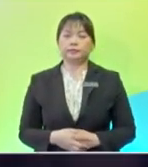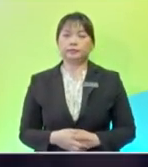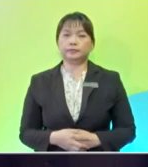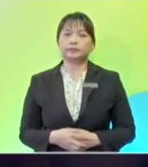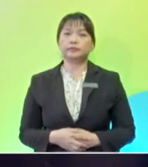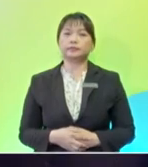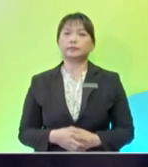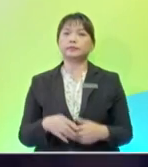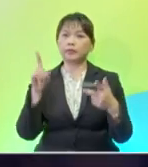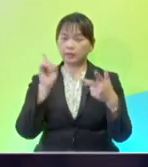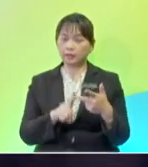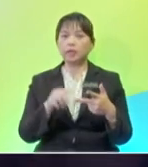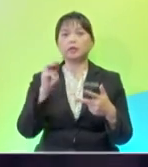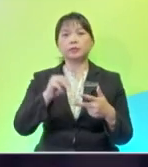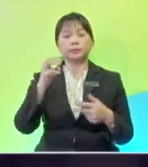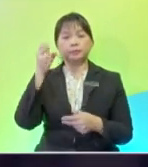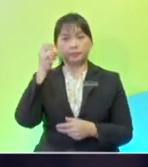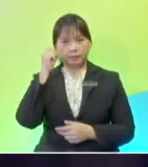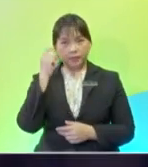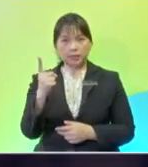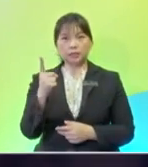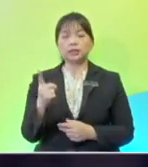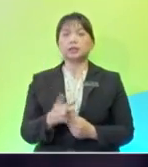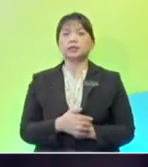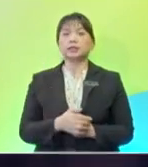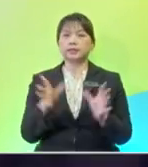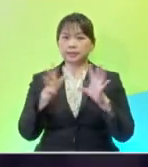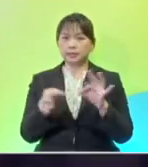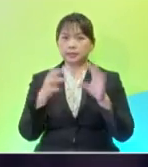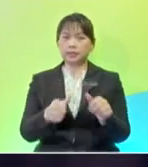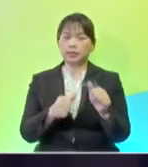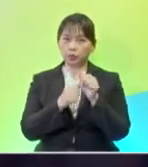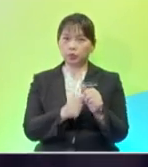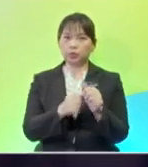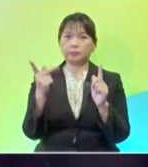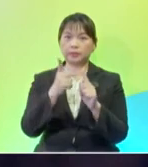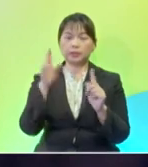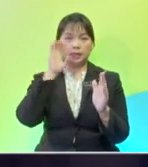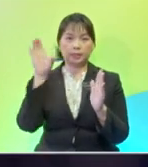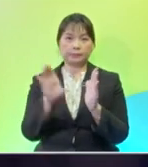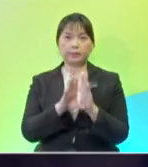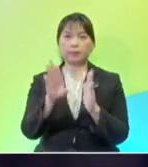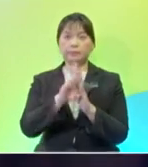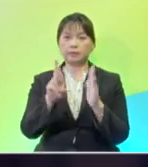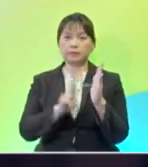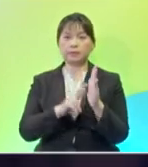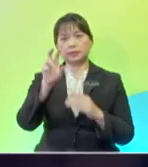murid memahami cerita berpadukan gambar besiri paham tak cerita